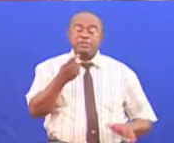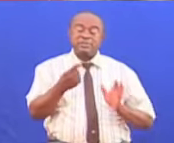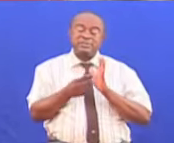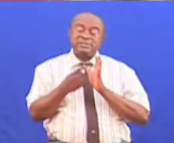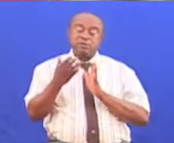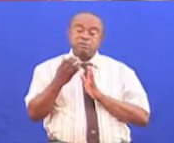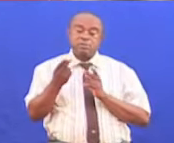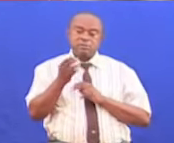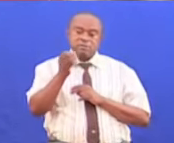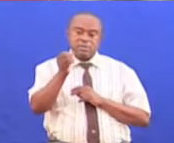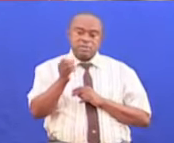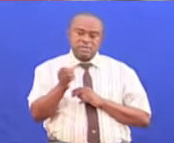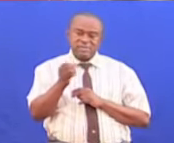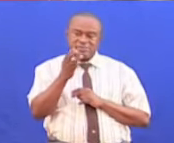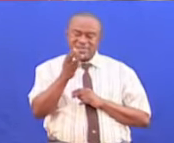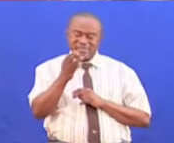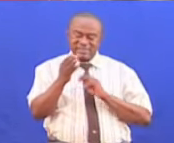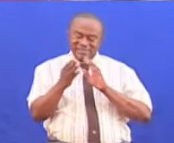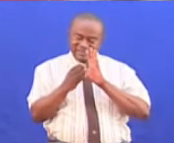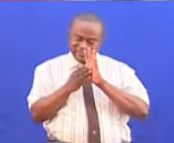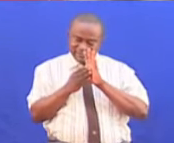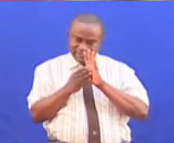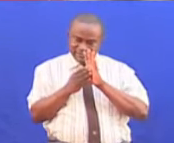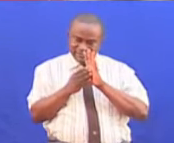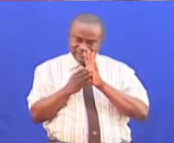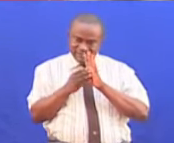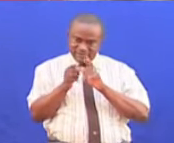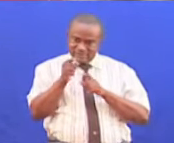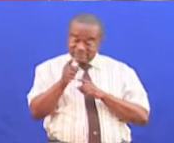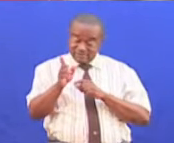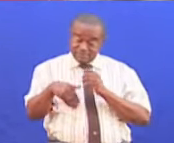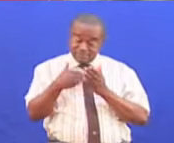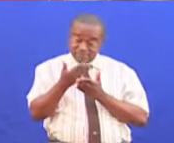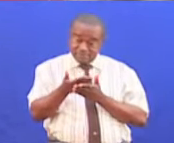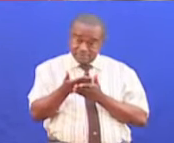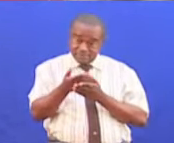ni sawa na 39 Ya ambach hak iaila kwa mujib wa mikatelier